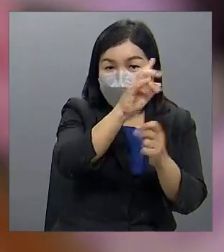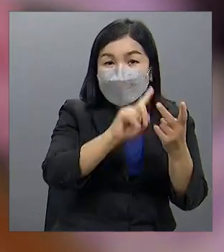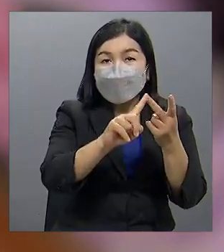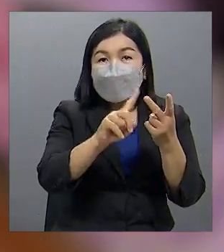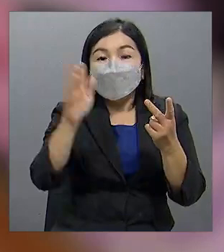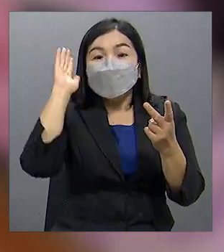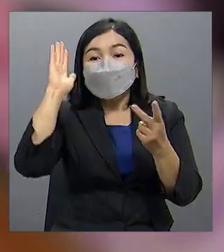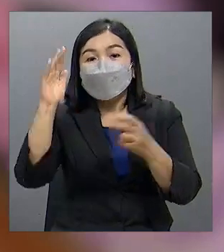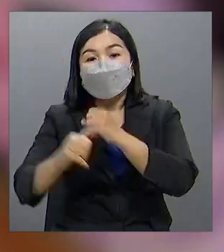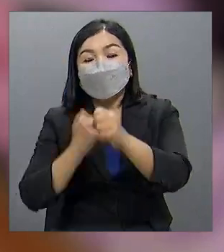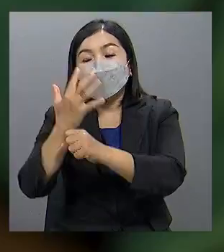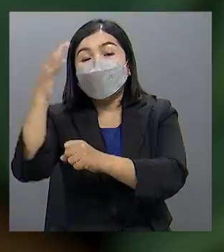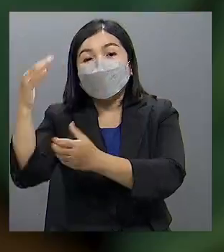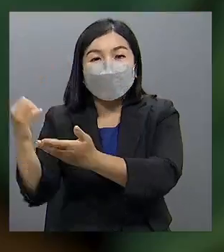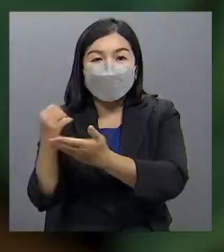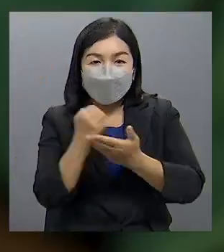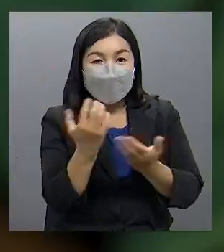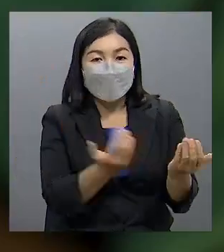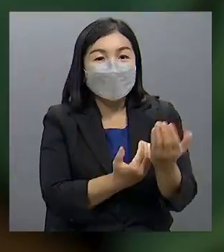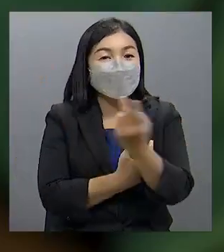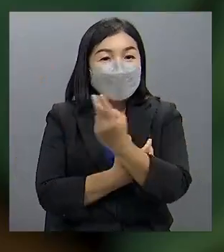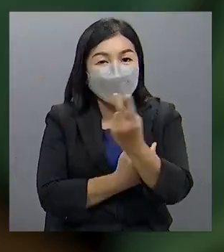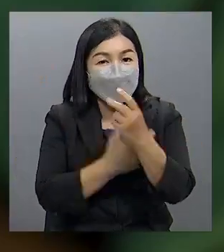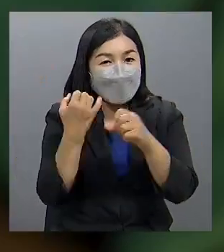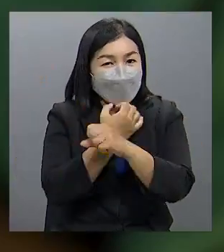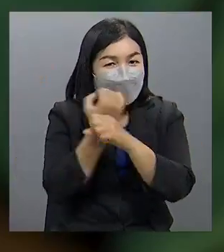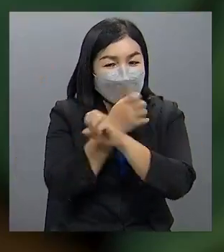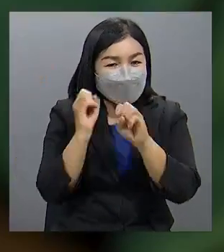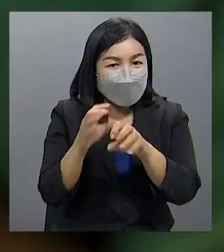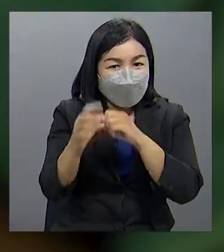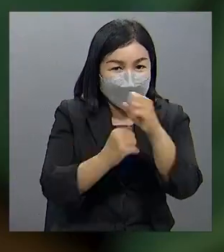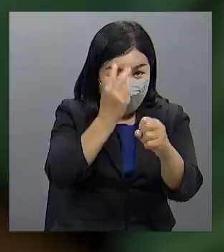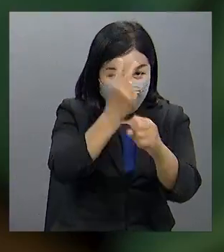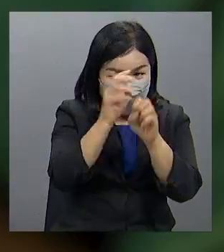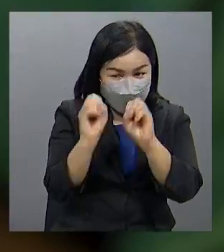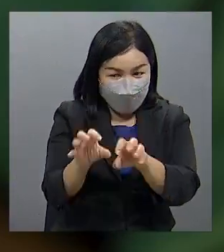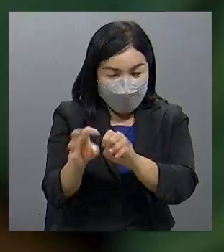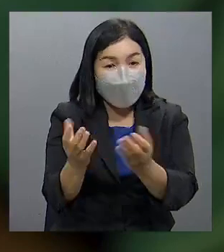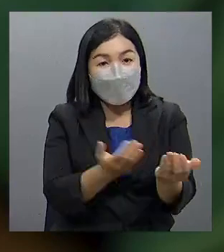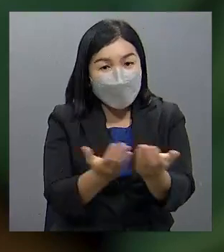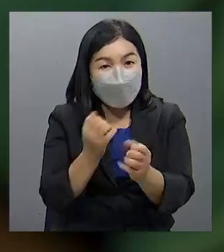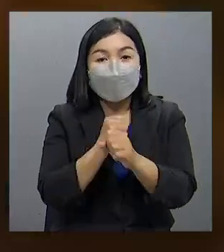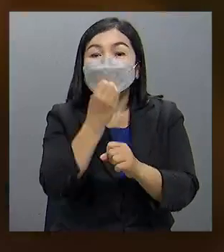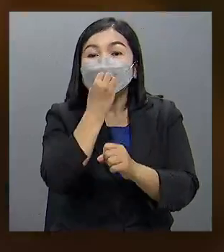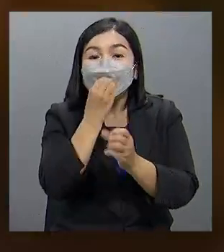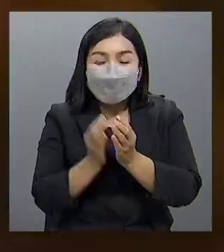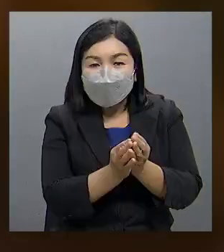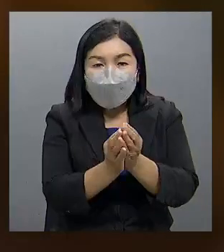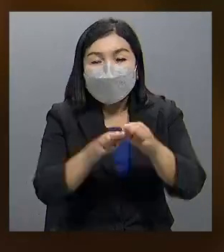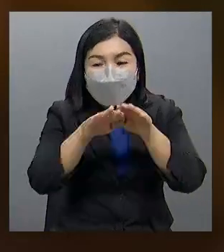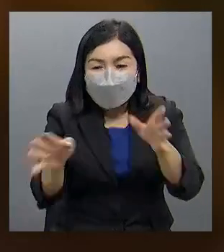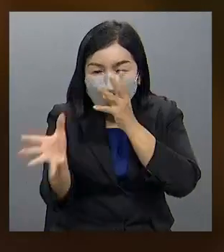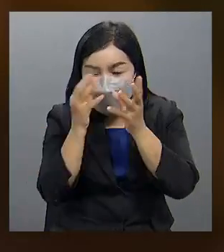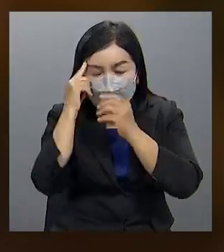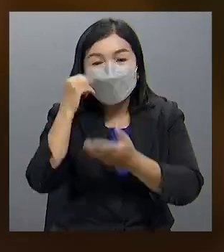5ขวบครับคุณตุ๊กเล่าให้ฟังว่าหัดให้น้องๆทำอาหารกันมาตั้งแต่2ขวบแล้วนะการทำอาหารเนี่ยนอกจากจะให้เด็กๆนั้นรู้จักช่วยเหลือตัวเอง